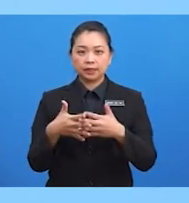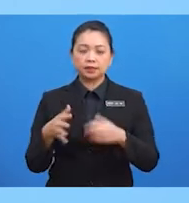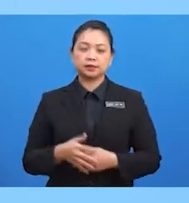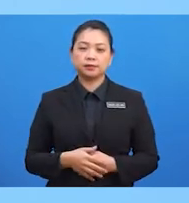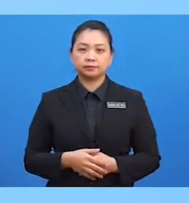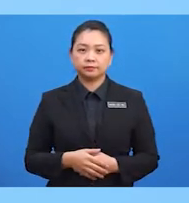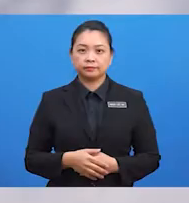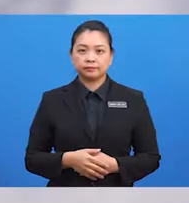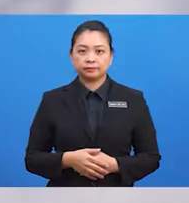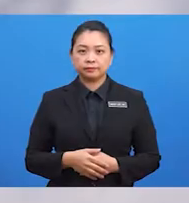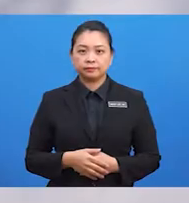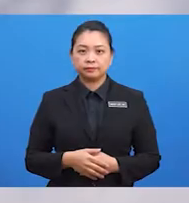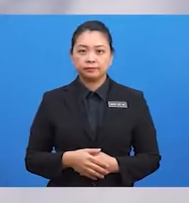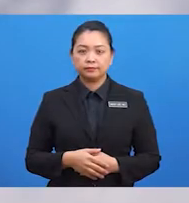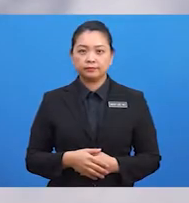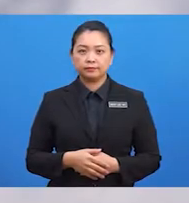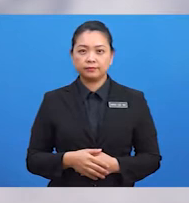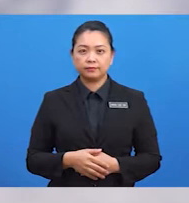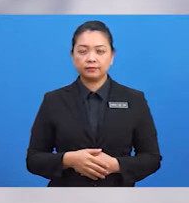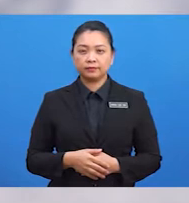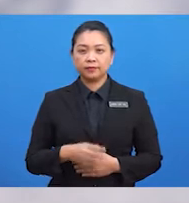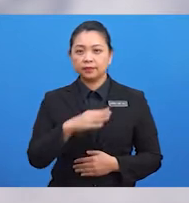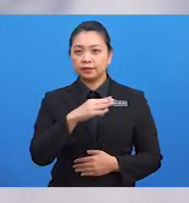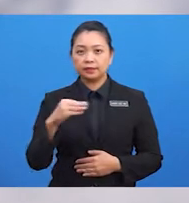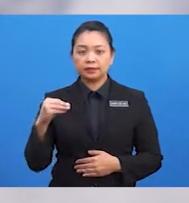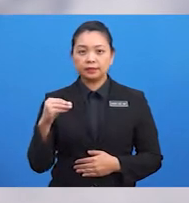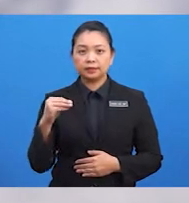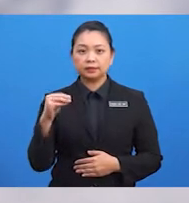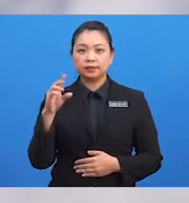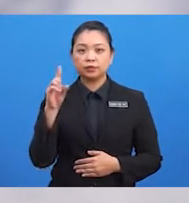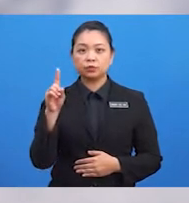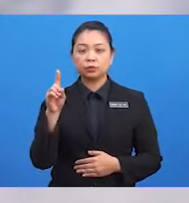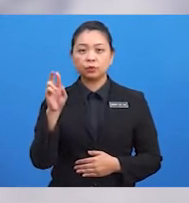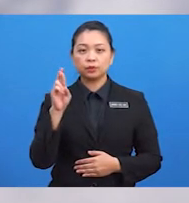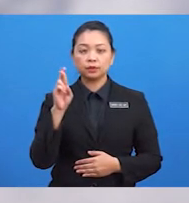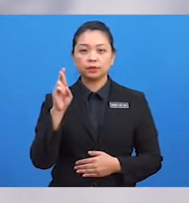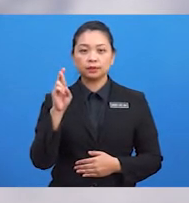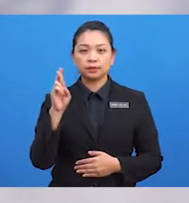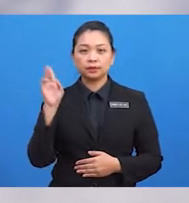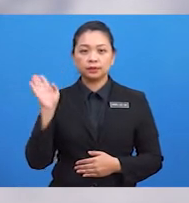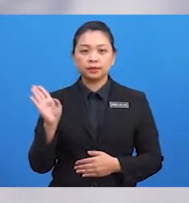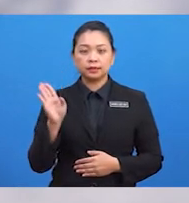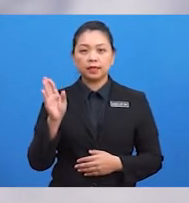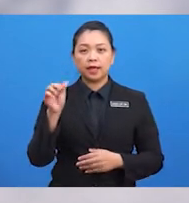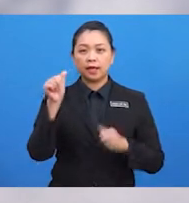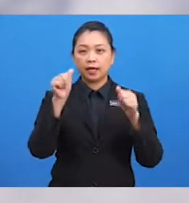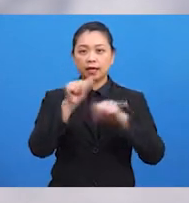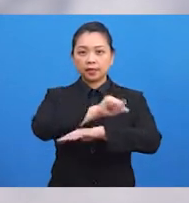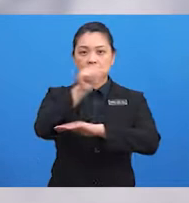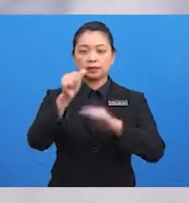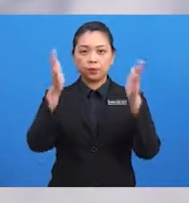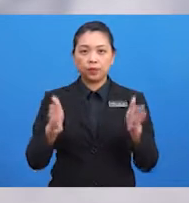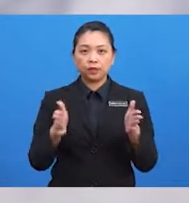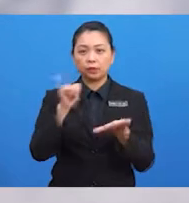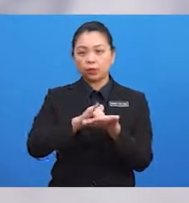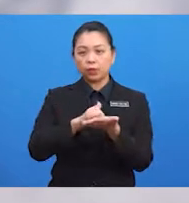Amerika Syarikat. Datuk Dr. Sheikh Muzaffar berada di ISS angkasa lepas selama 10